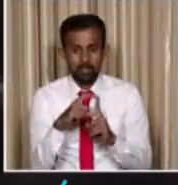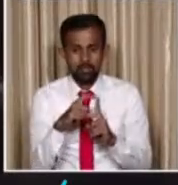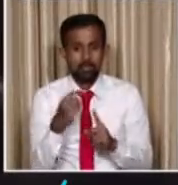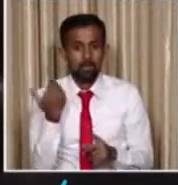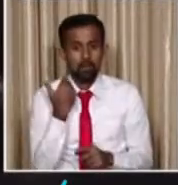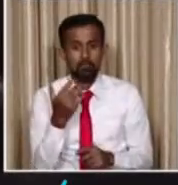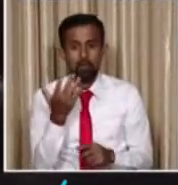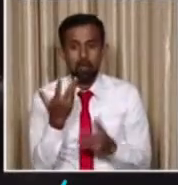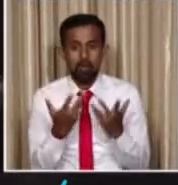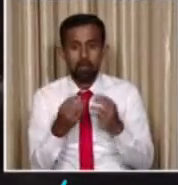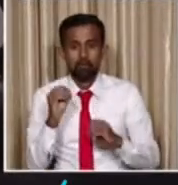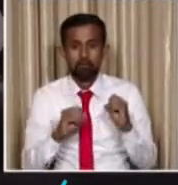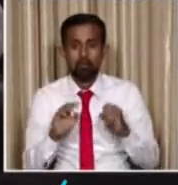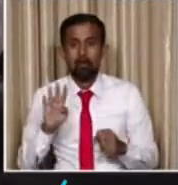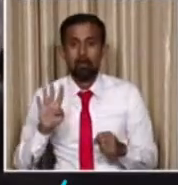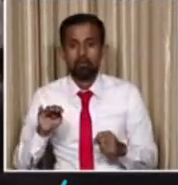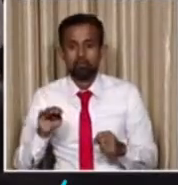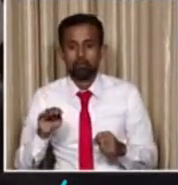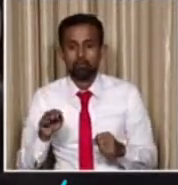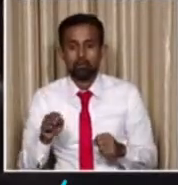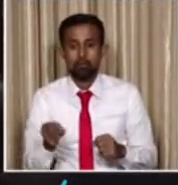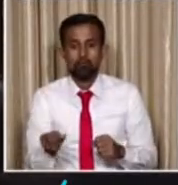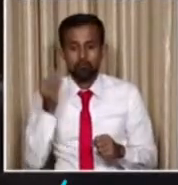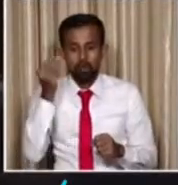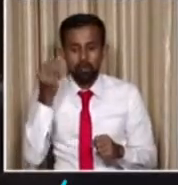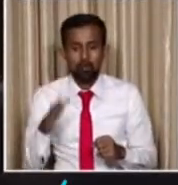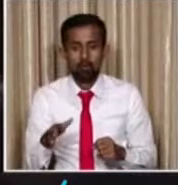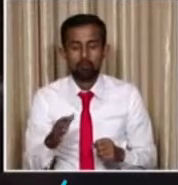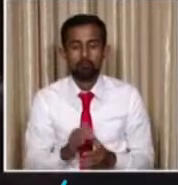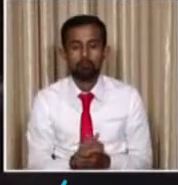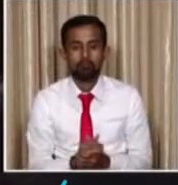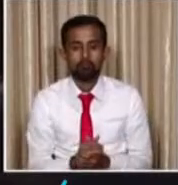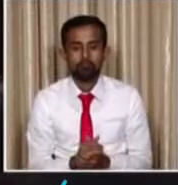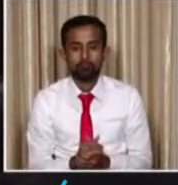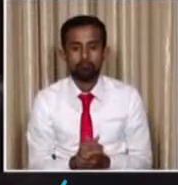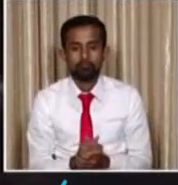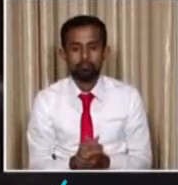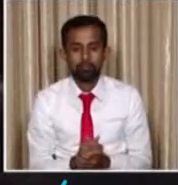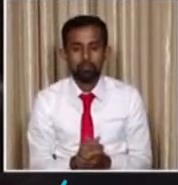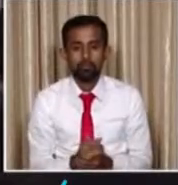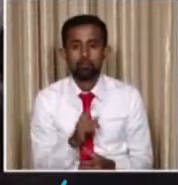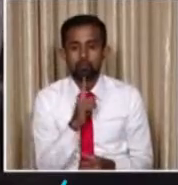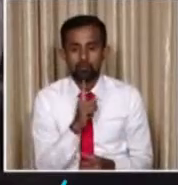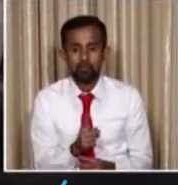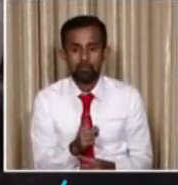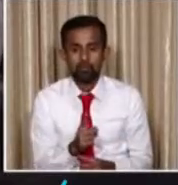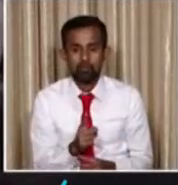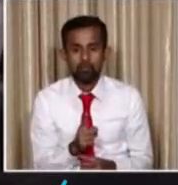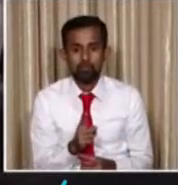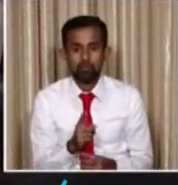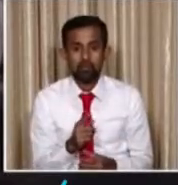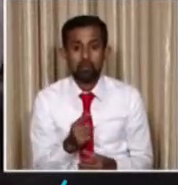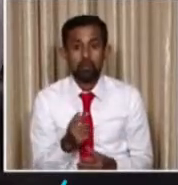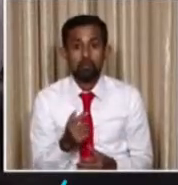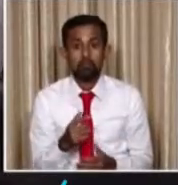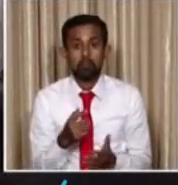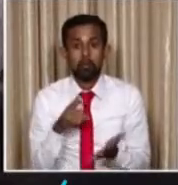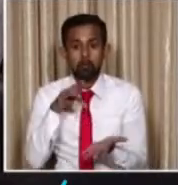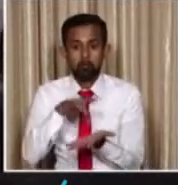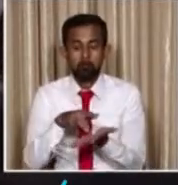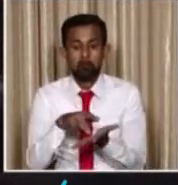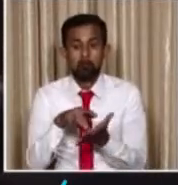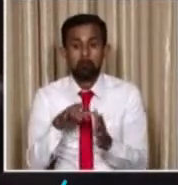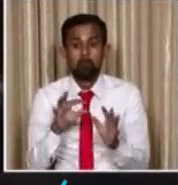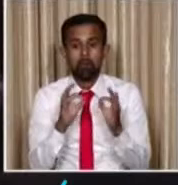රෝගීන් ප්‍රමාණය 140ක් වෙලා තියෙනවා. වැඩි වෙලා තියෙනවා. 140කින් වැඩි වෙලා තියෙනවා. ඒ කියන්නේ මොකද්ද? යම් මධ්‍යපාන්තික ප්‍රමාණයක්